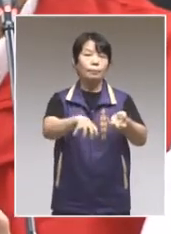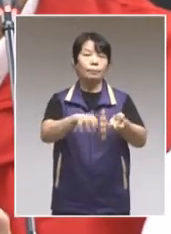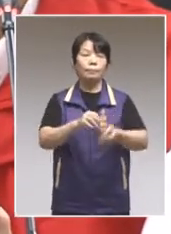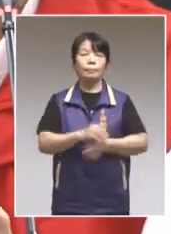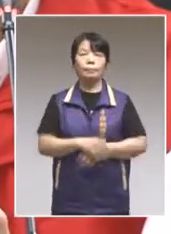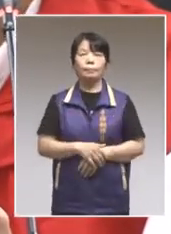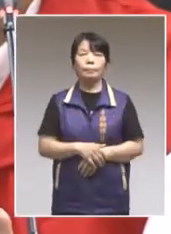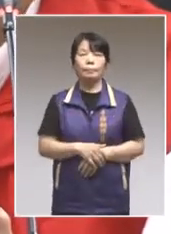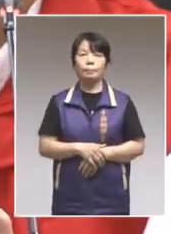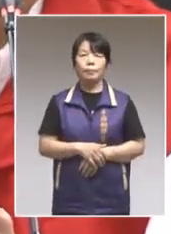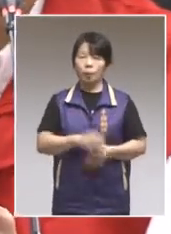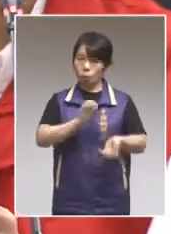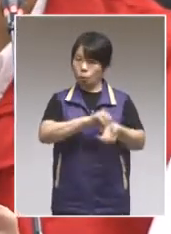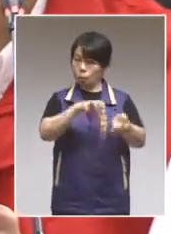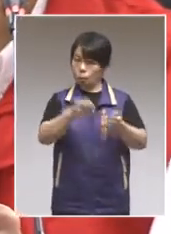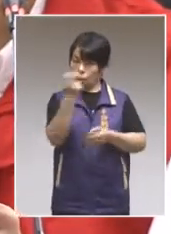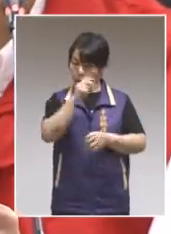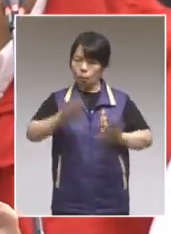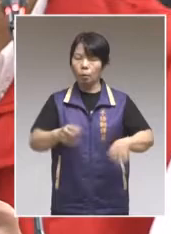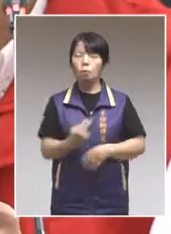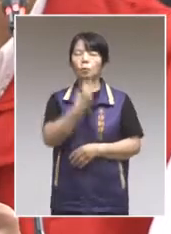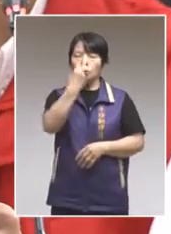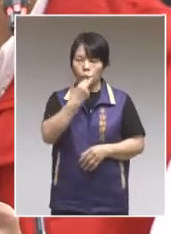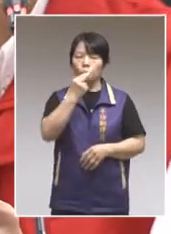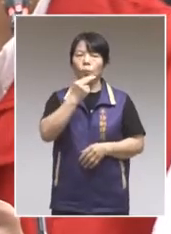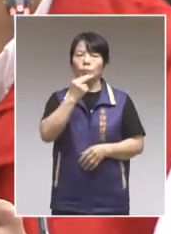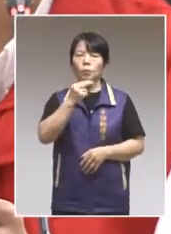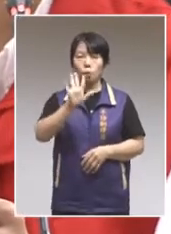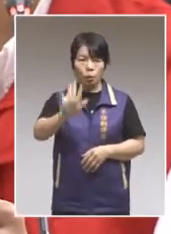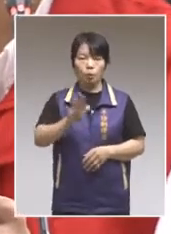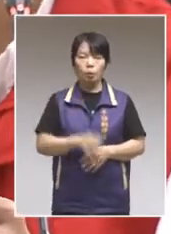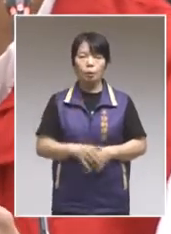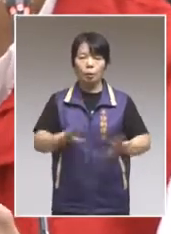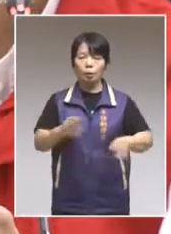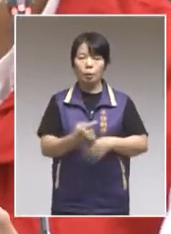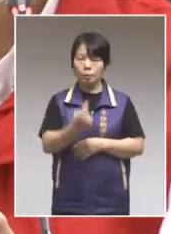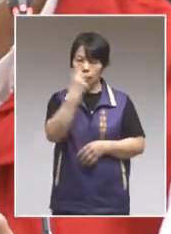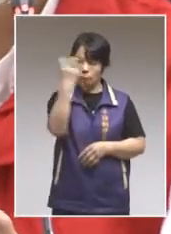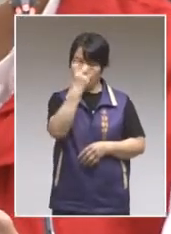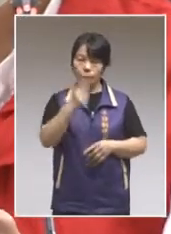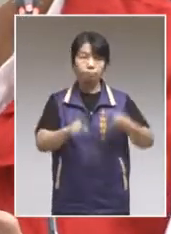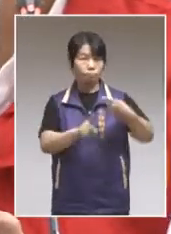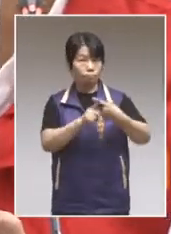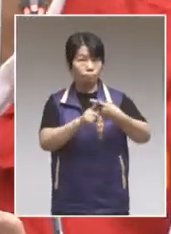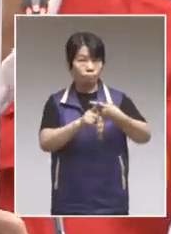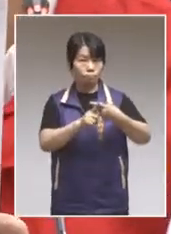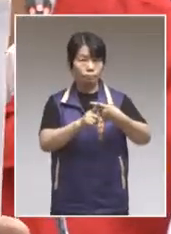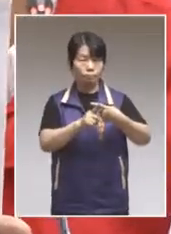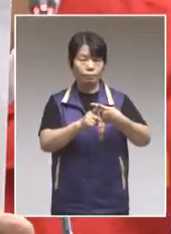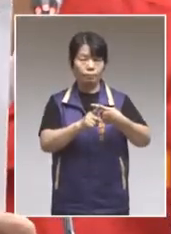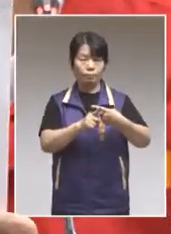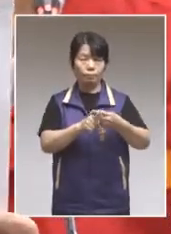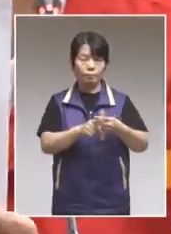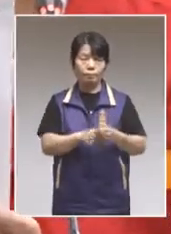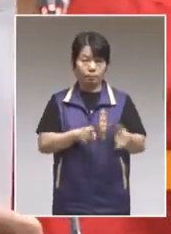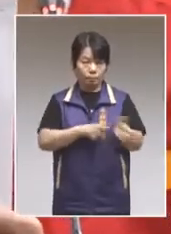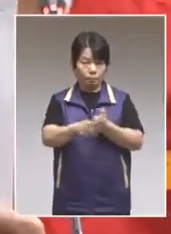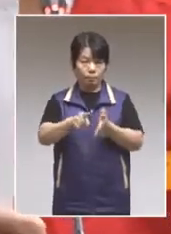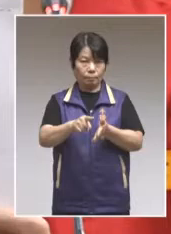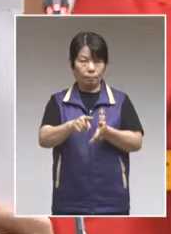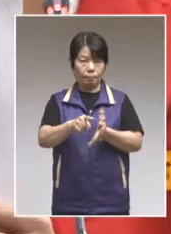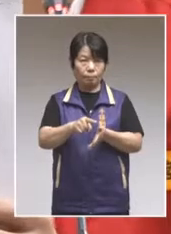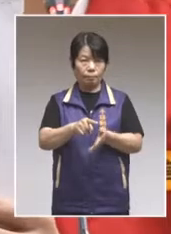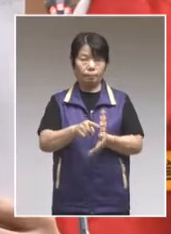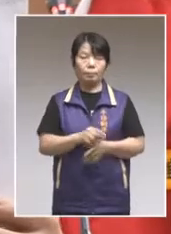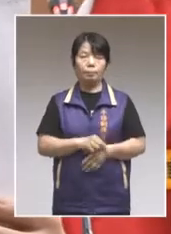们是这个呼吸道症状，那一定是快筛，快筛只要是阳性，那就直接到我们